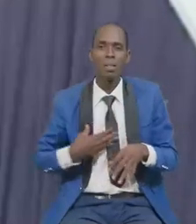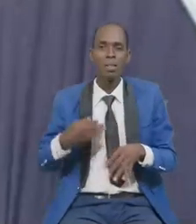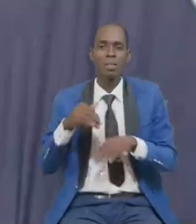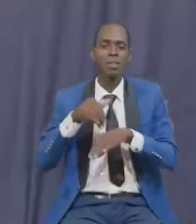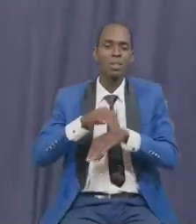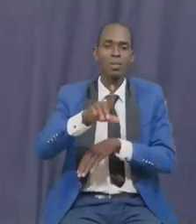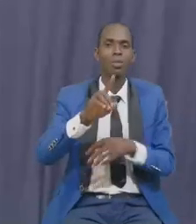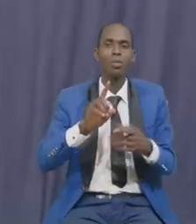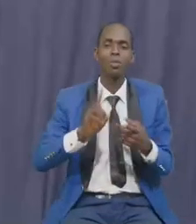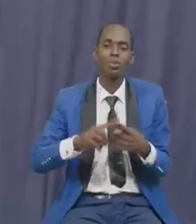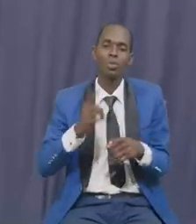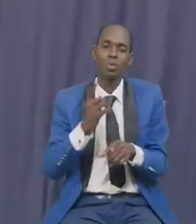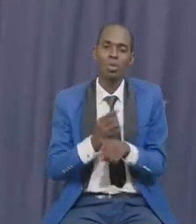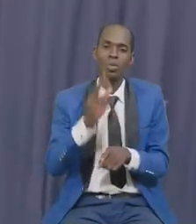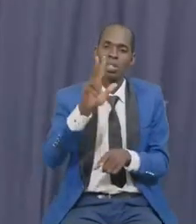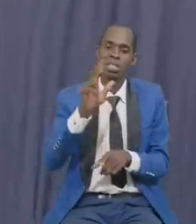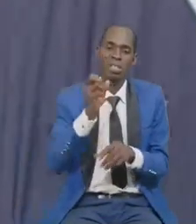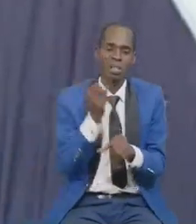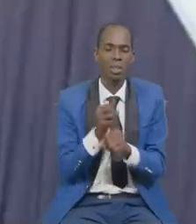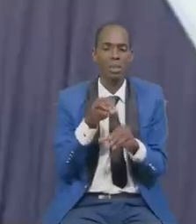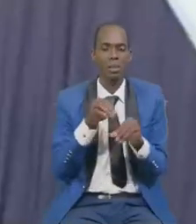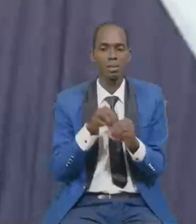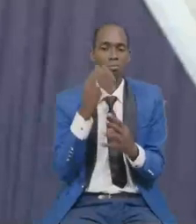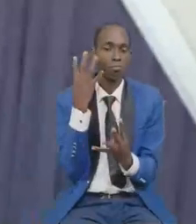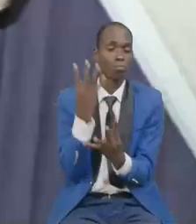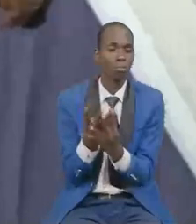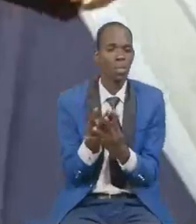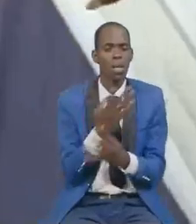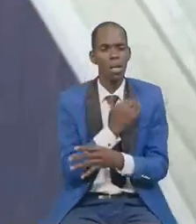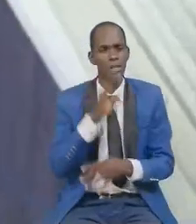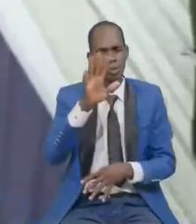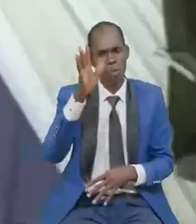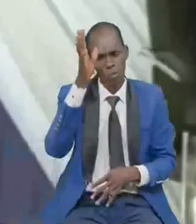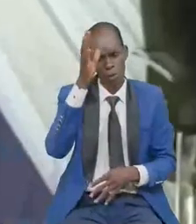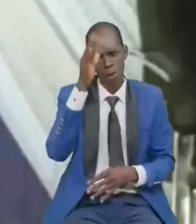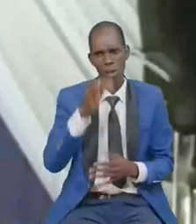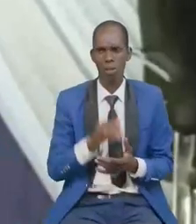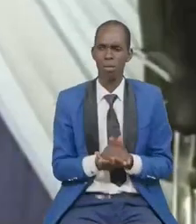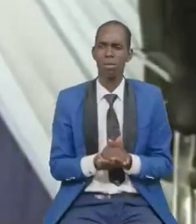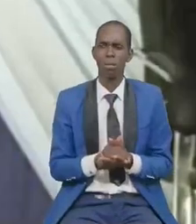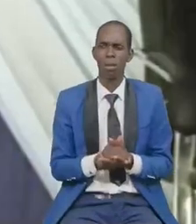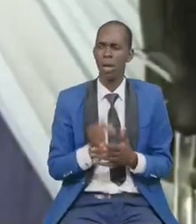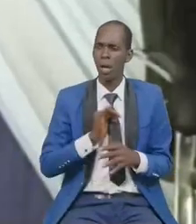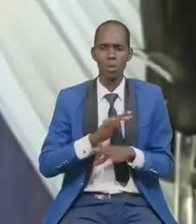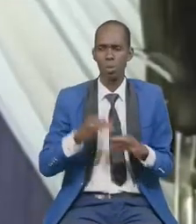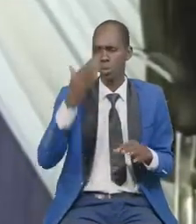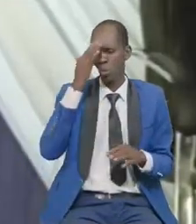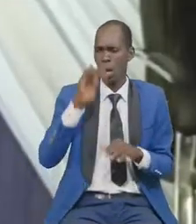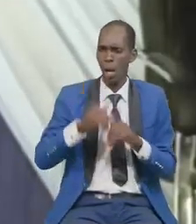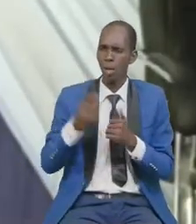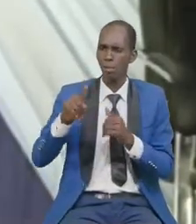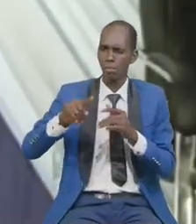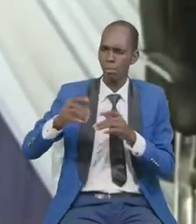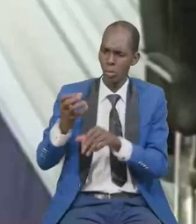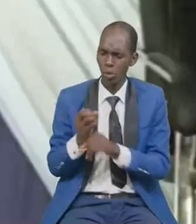seulement d'emprisonnement. Et ton père dit, je ne sais même pas où. Il a eu l'esprit de vol là. Hein. Et il n'y a